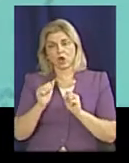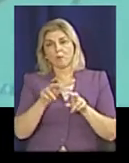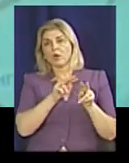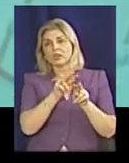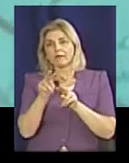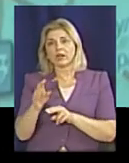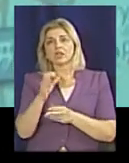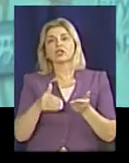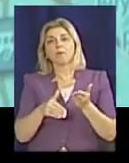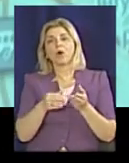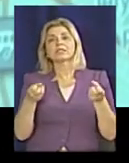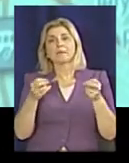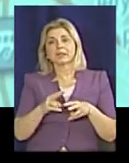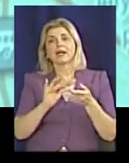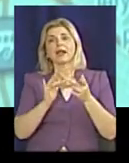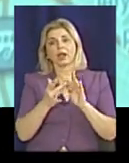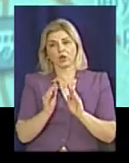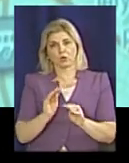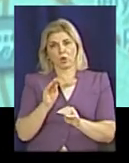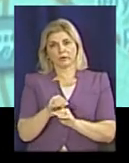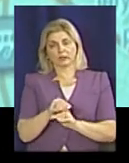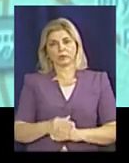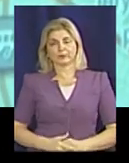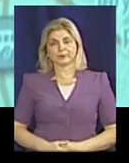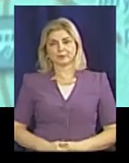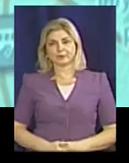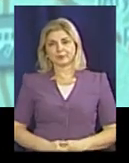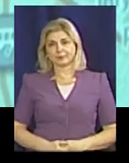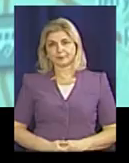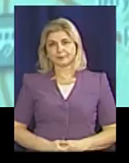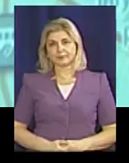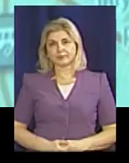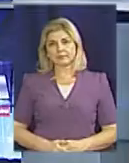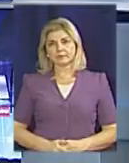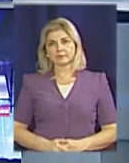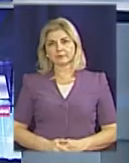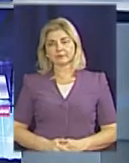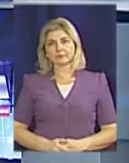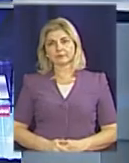допомогою спеціального електронного додатку. Олена Міщенко, Олександр Пан, телевізійні новини Миколаївщини.